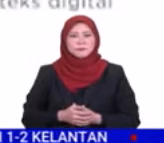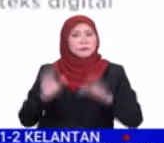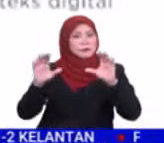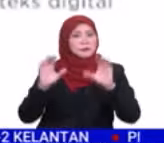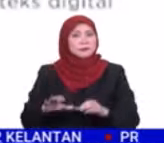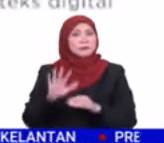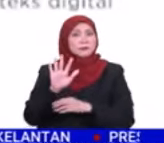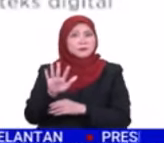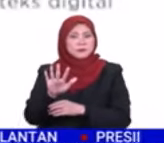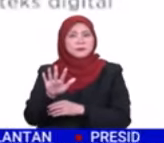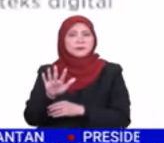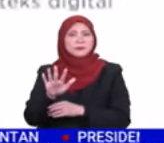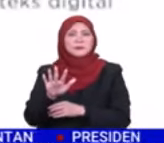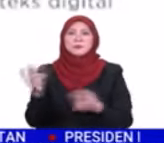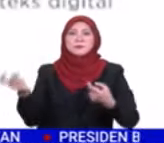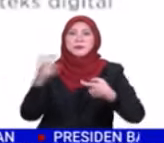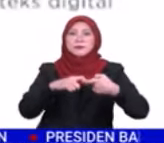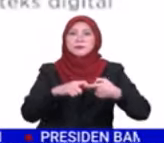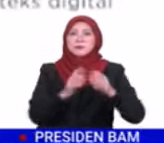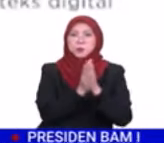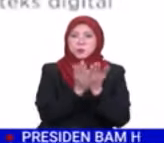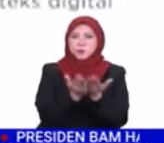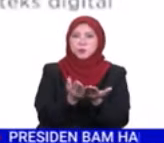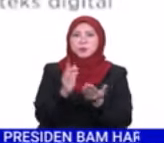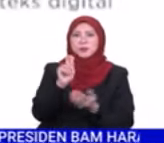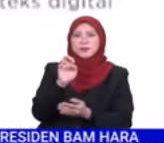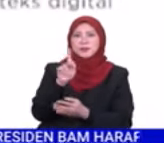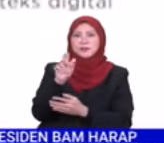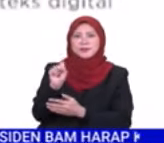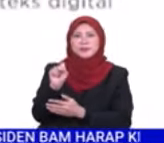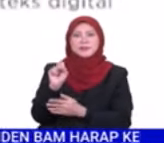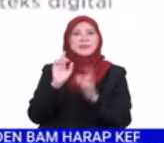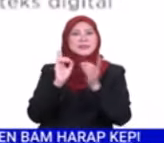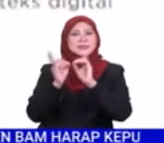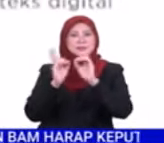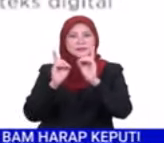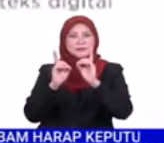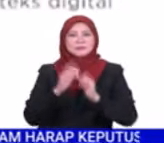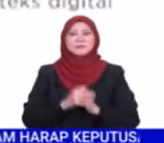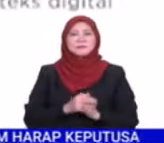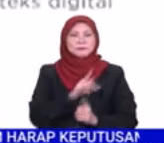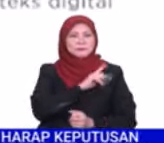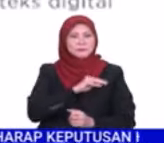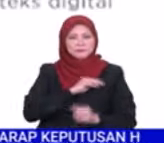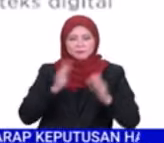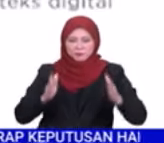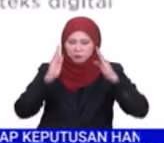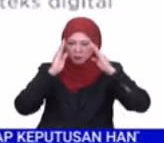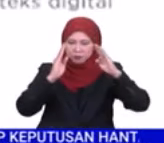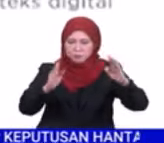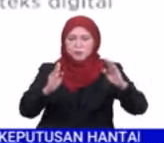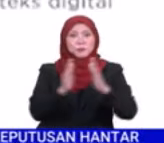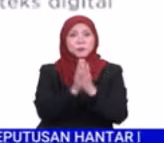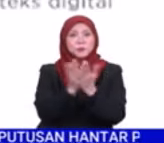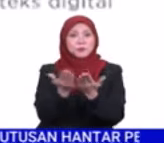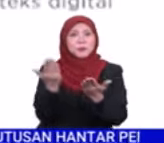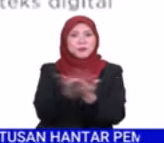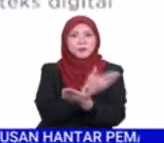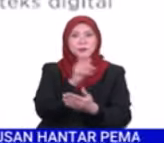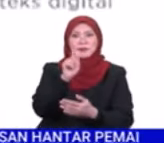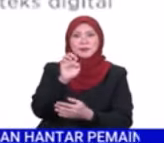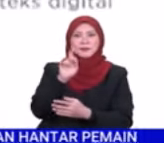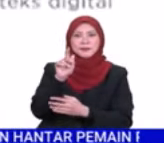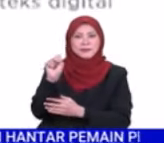Pendekatan kelima adalah berkaitan buku teks digital. Kementerian akan menumpukan penerbitan baharu buku teks